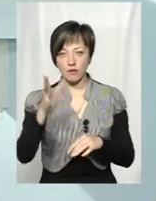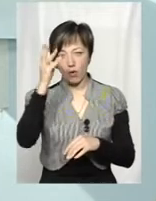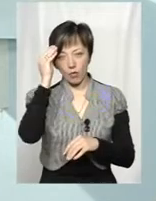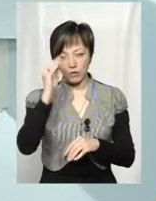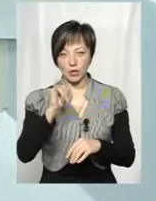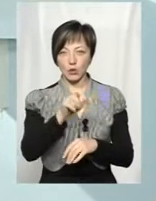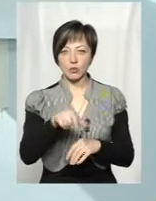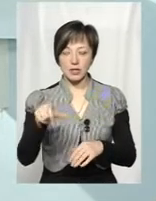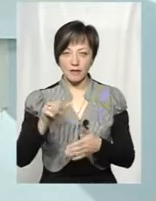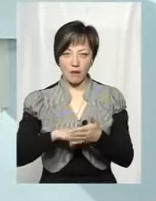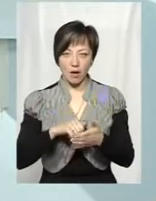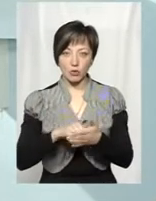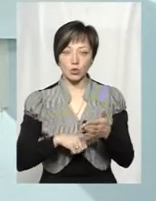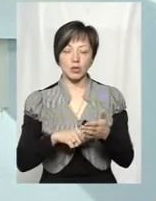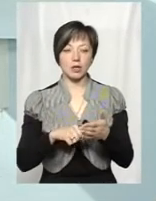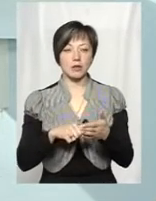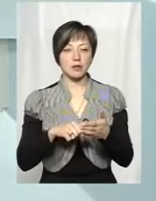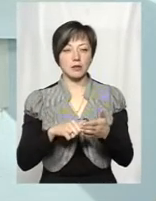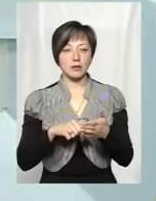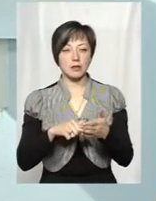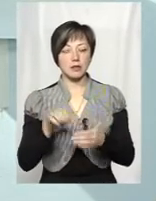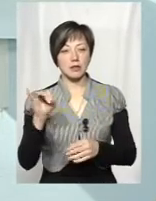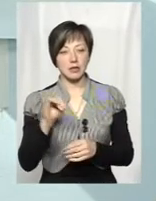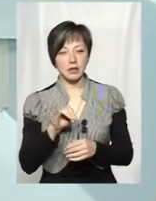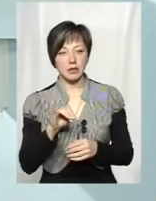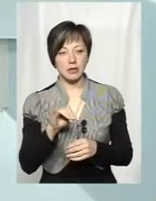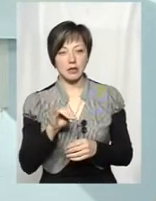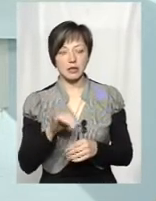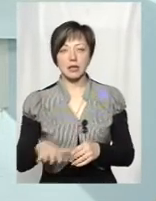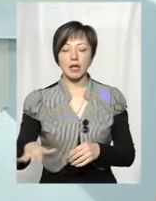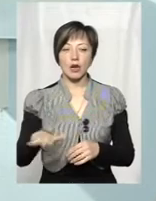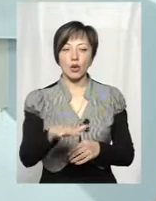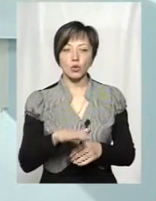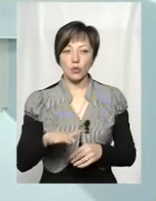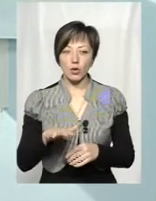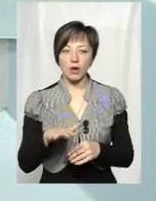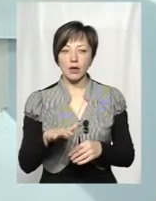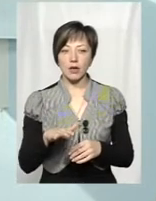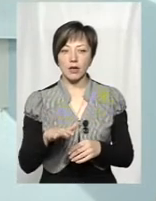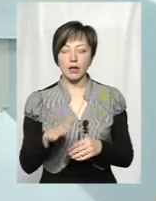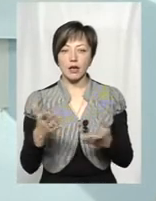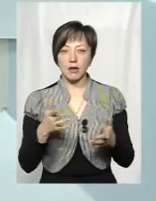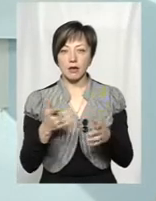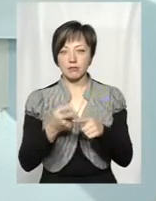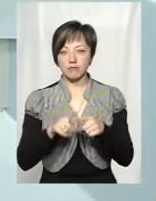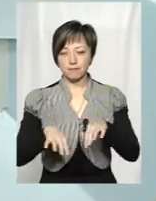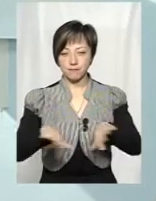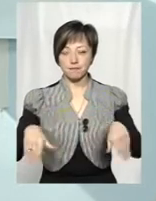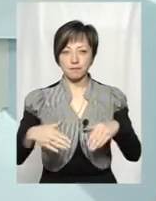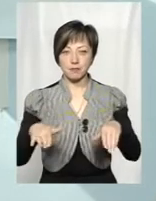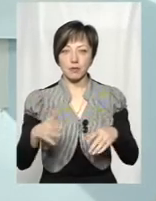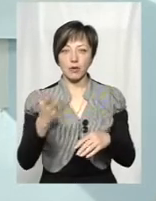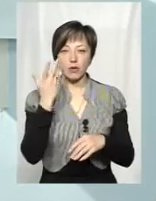враховуючи і людський фактор, і територію, яка білі плями у нас є навіть